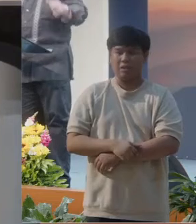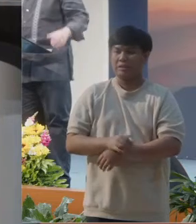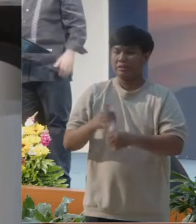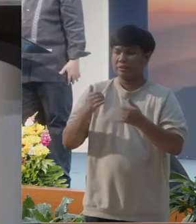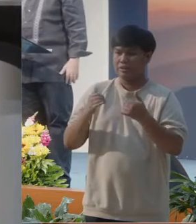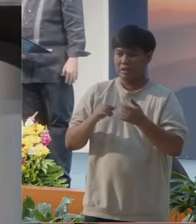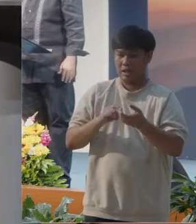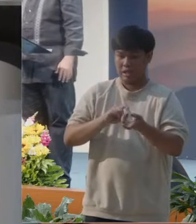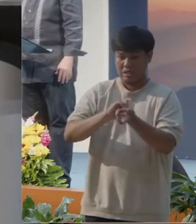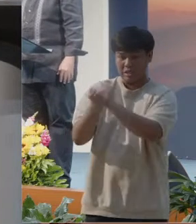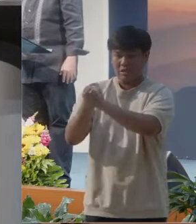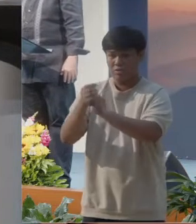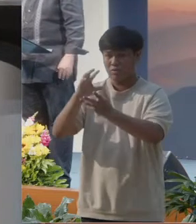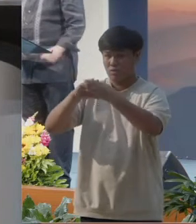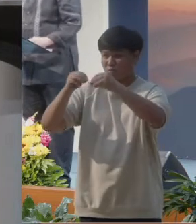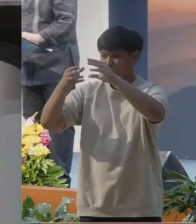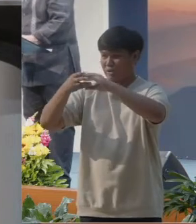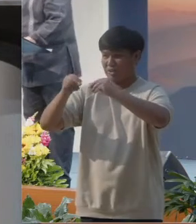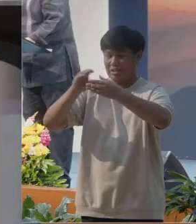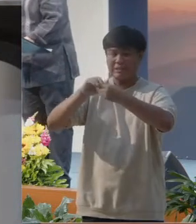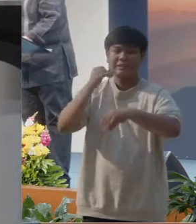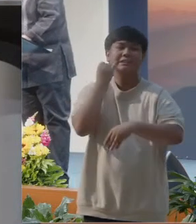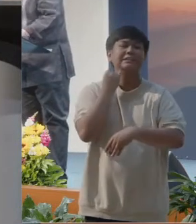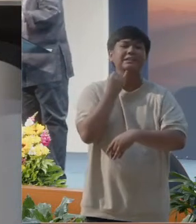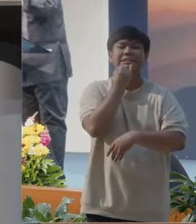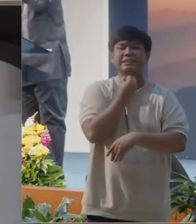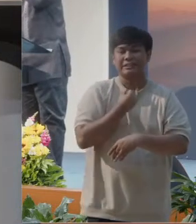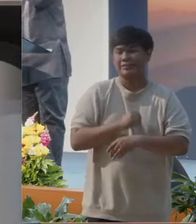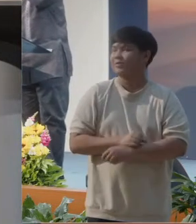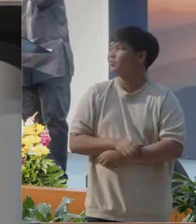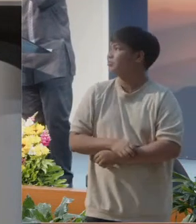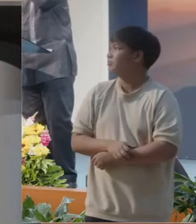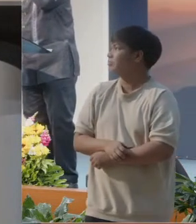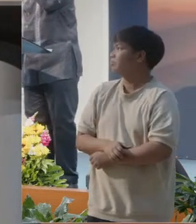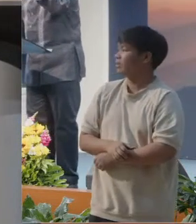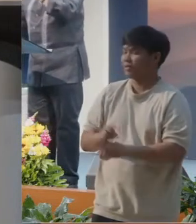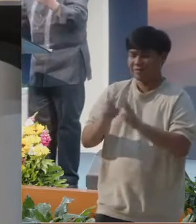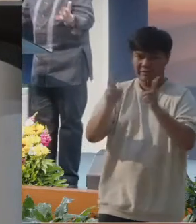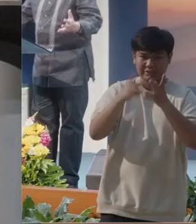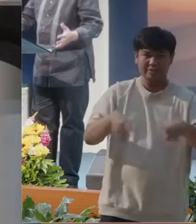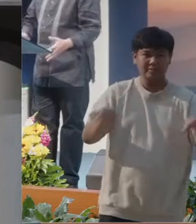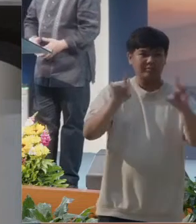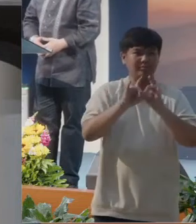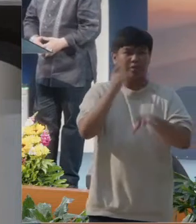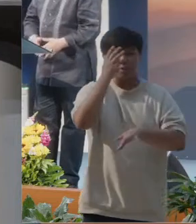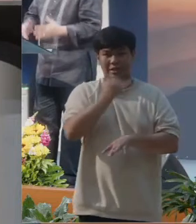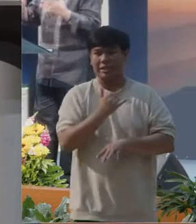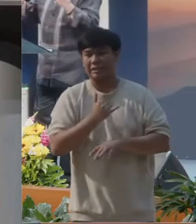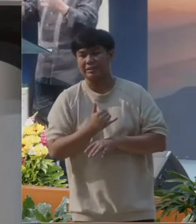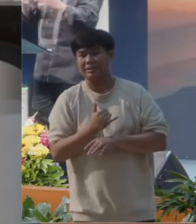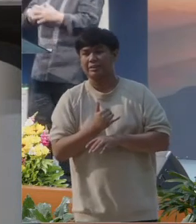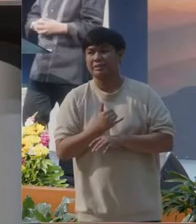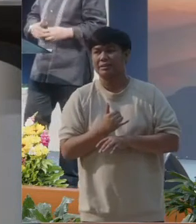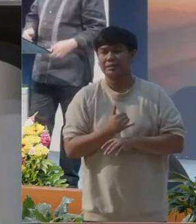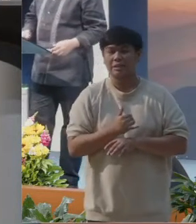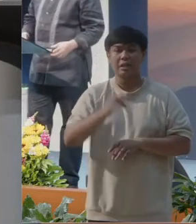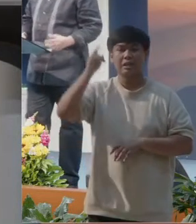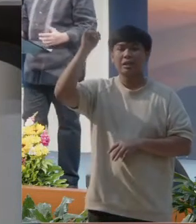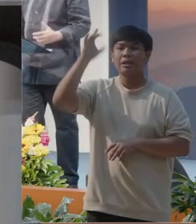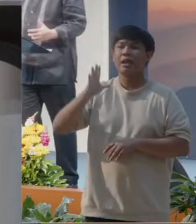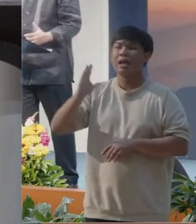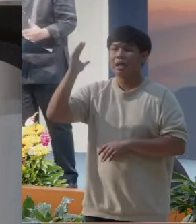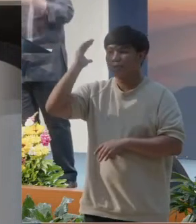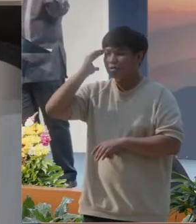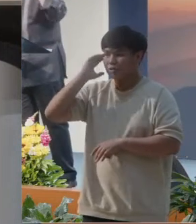pagbabaligtad ng storya ng Israel dito sa lagay na ito. Kaya napaka-importante. Bakit? Alam ng Panginoon ang